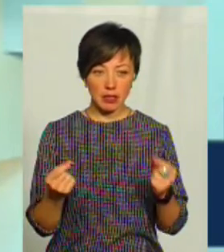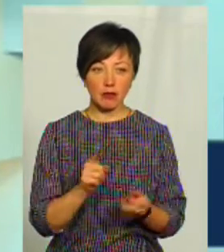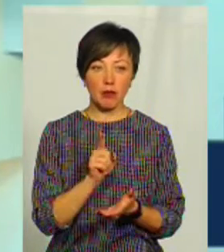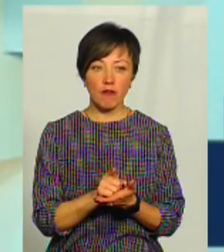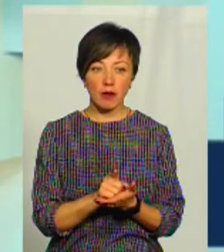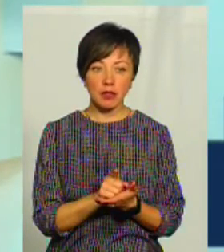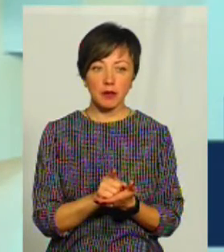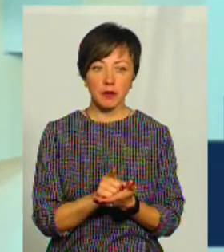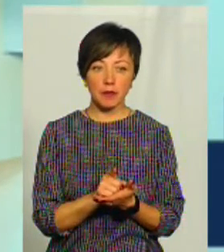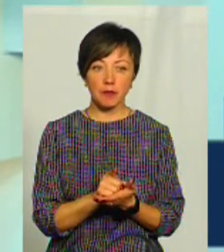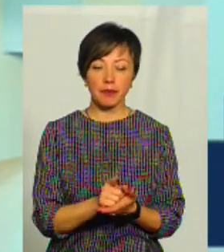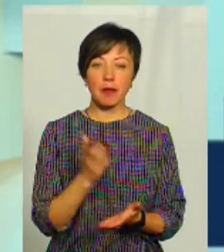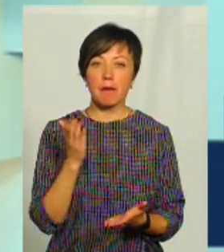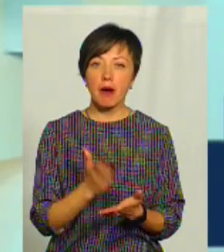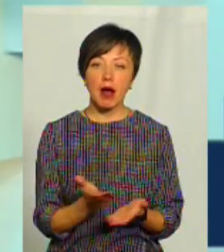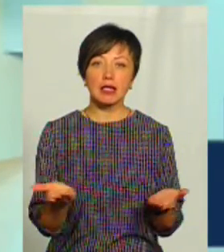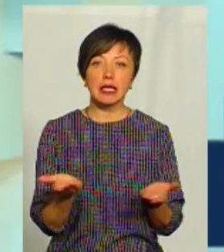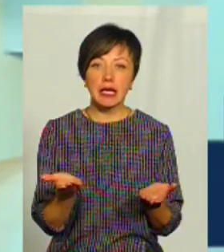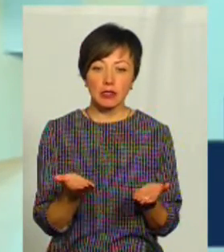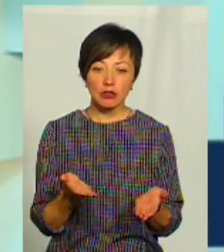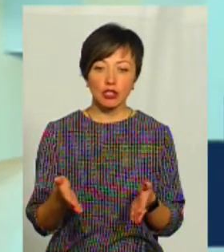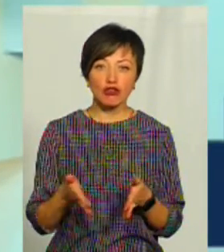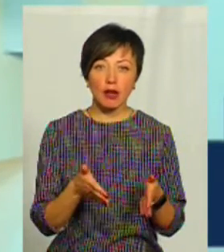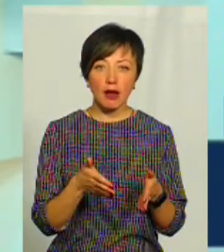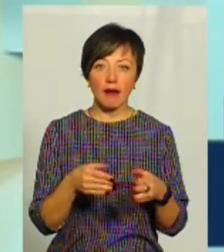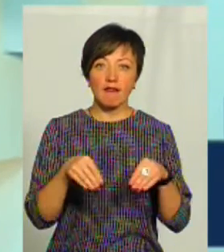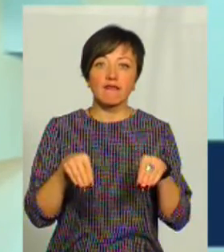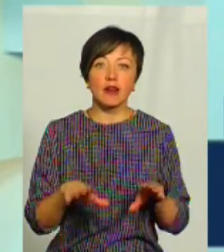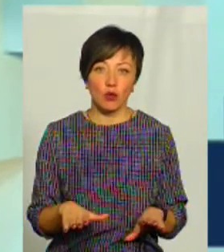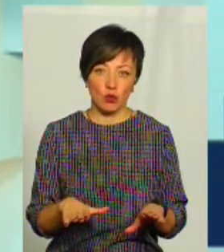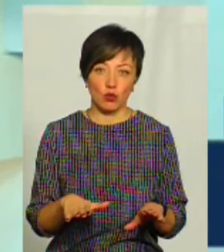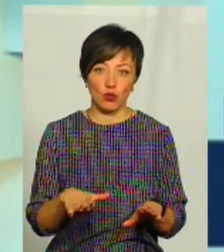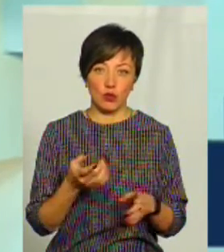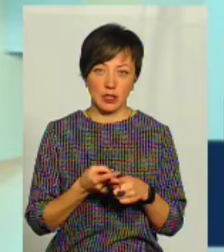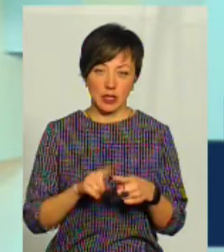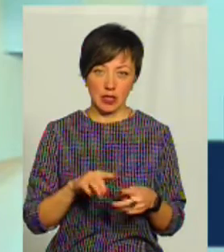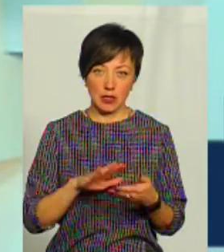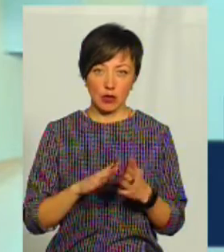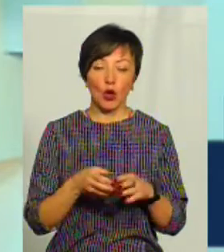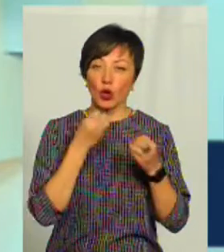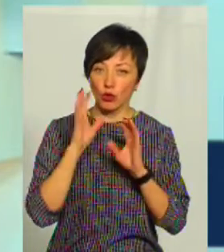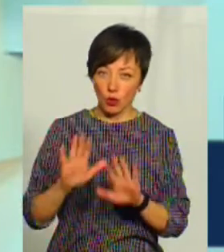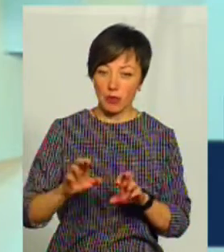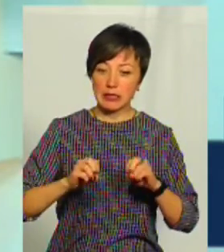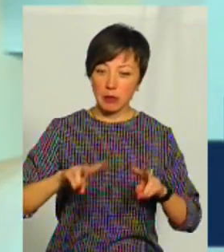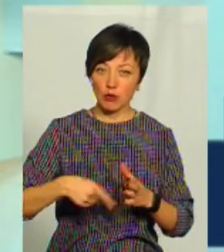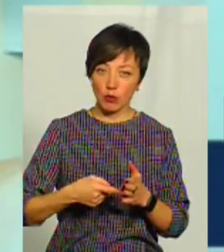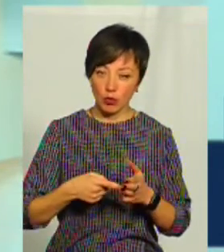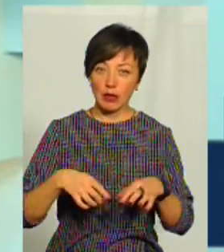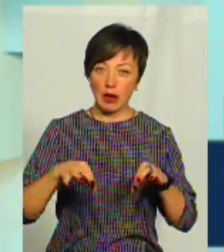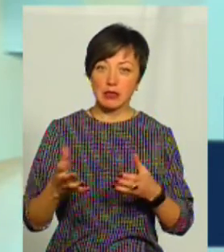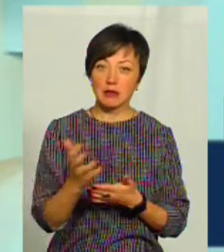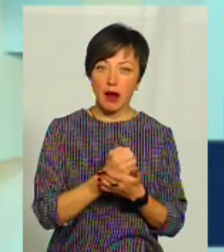вони повинні мати якісь шляхи виходу з цієї ситуації. Добре, вже спецкомунстранс збирає